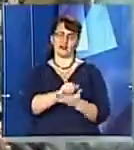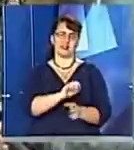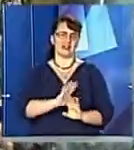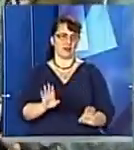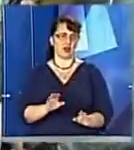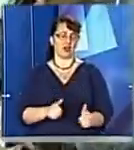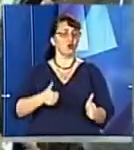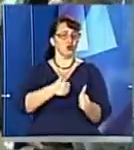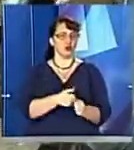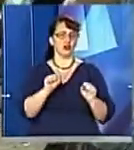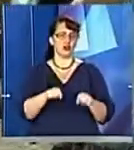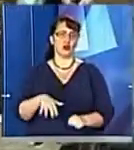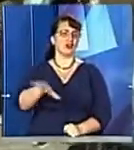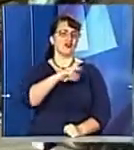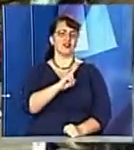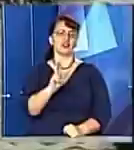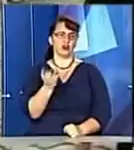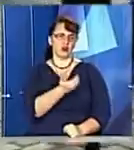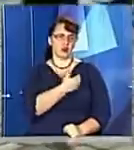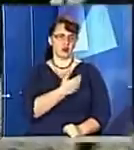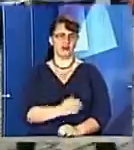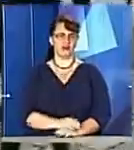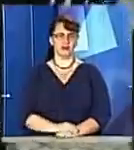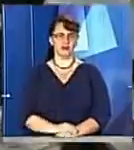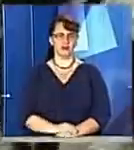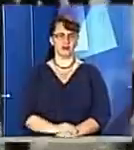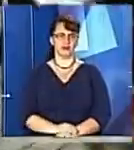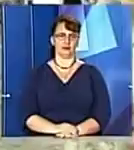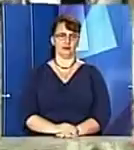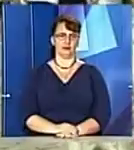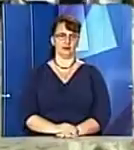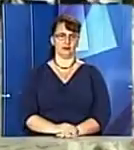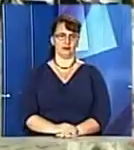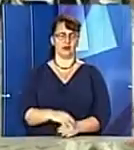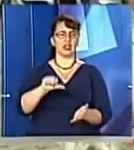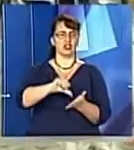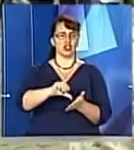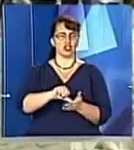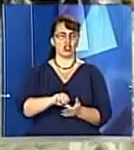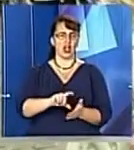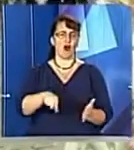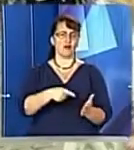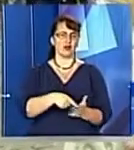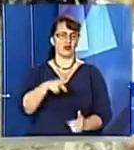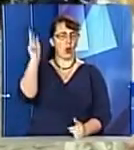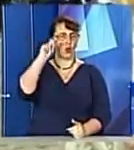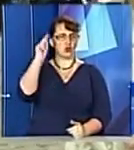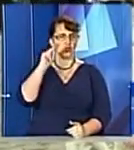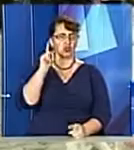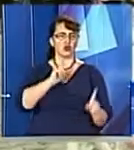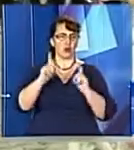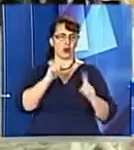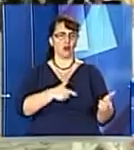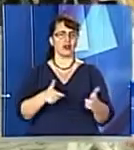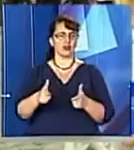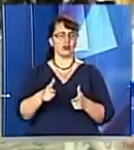флешмобу могли долучитися і всі охочі. членами міського учнівського парламенту підготовлений